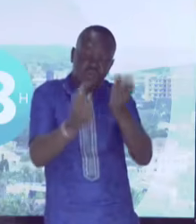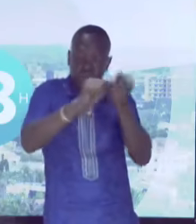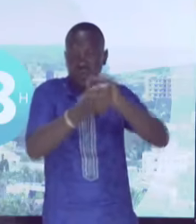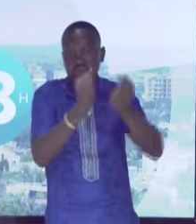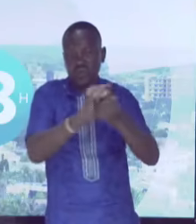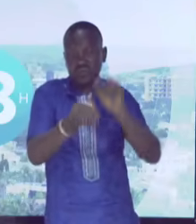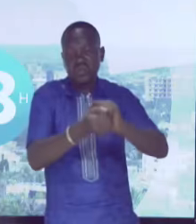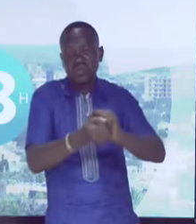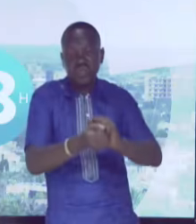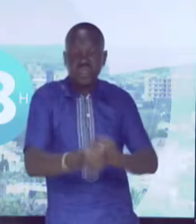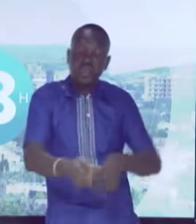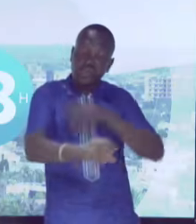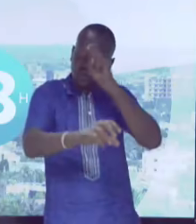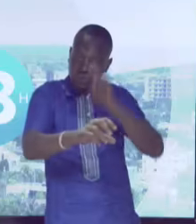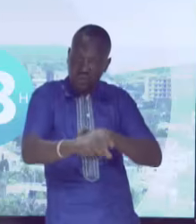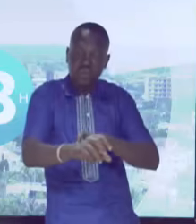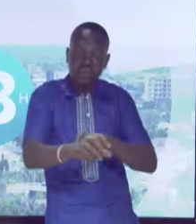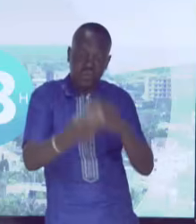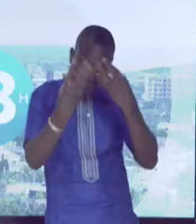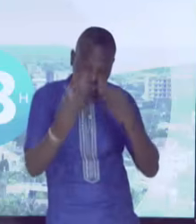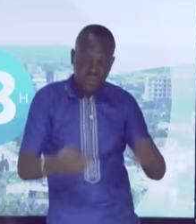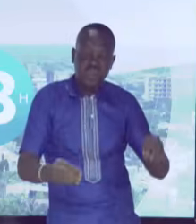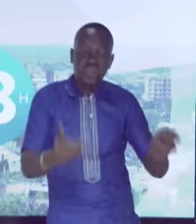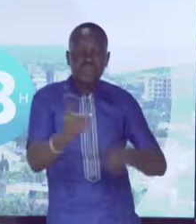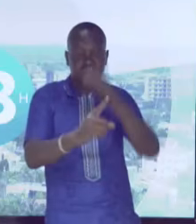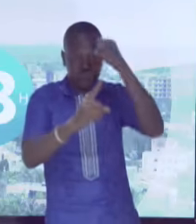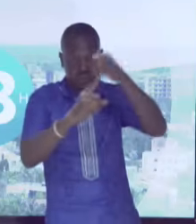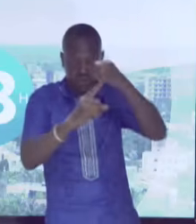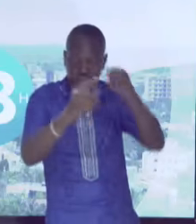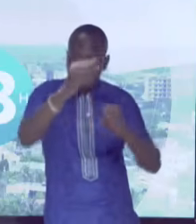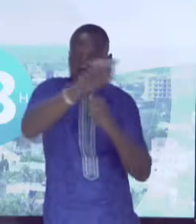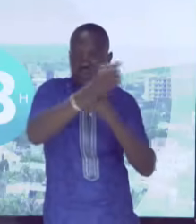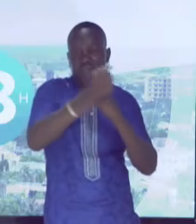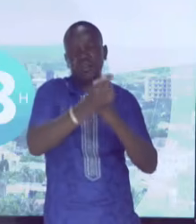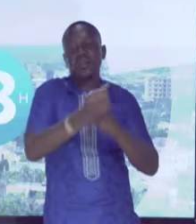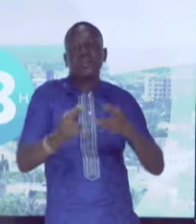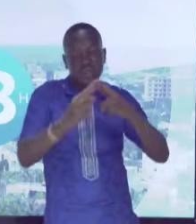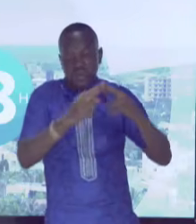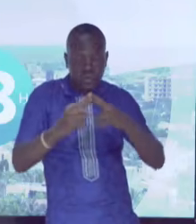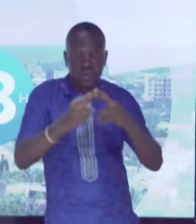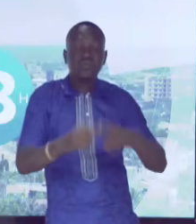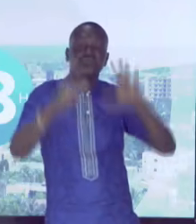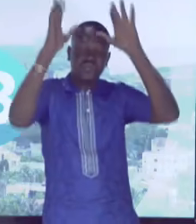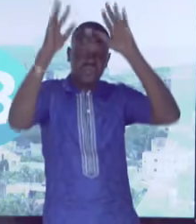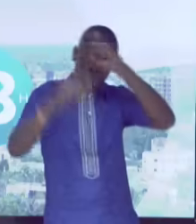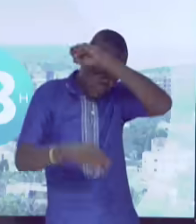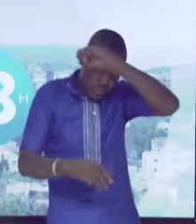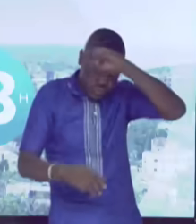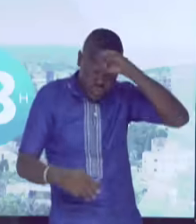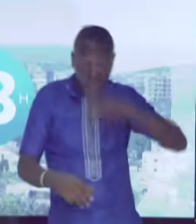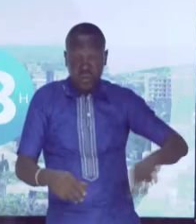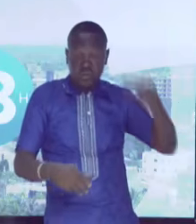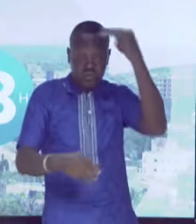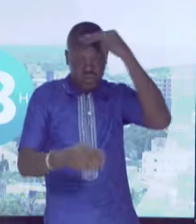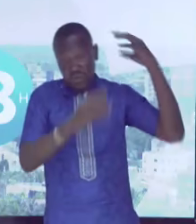arrêt en ce moment pour plusieurs raisons, dont la situation sécuritaire. Dans les cas liés à la saison pluvieuse, le ministère en charge des